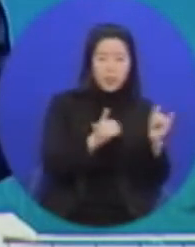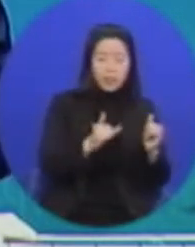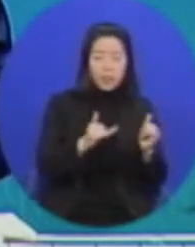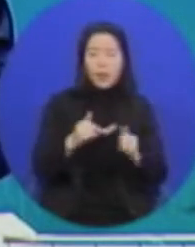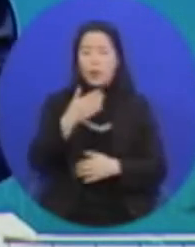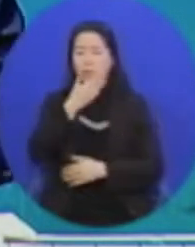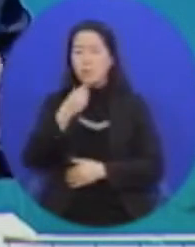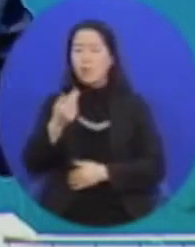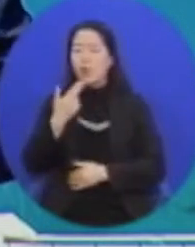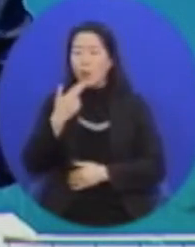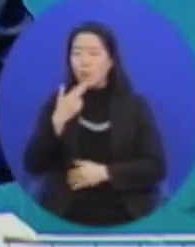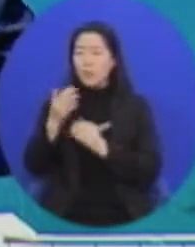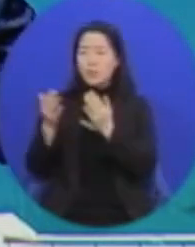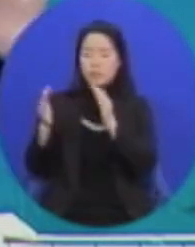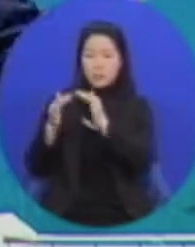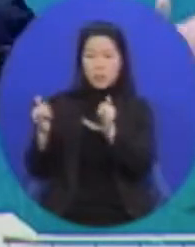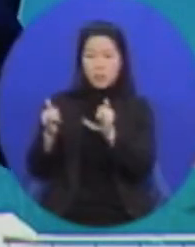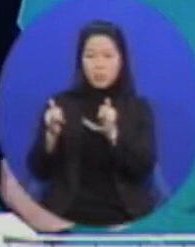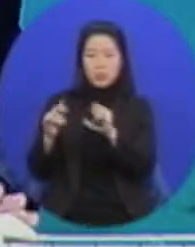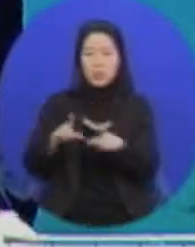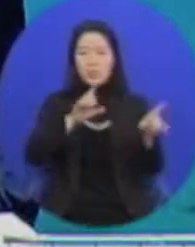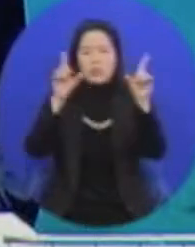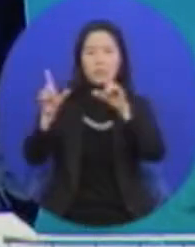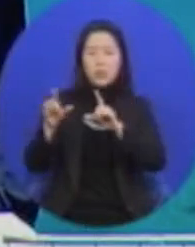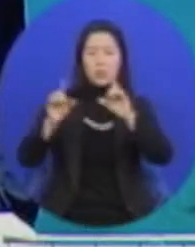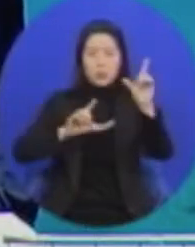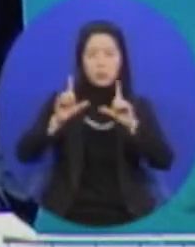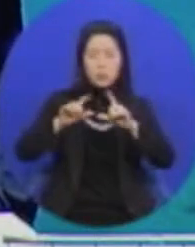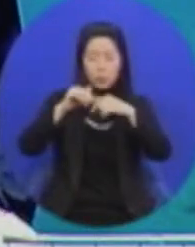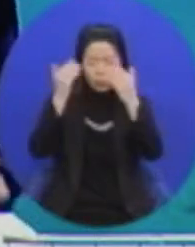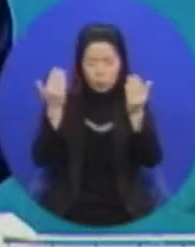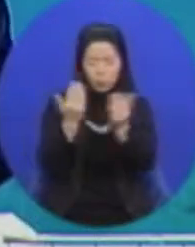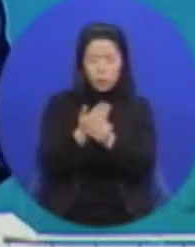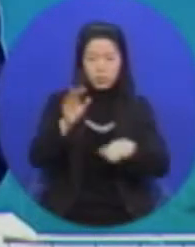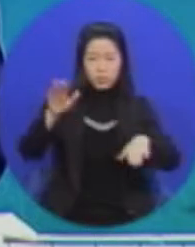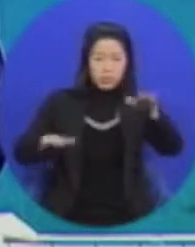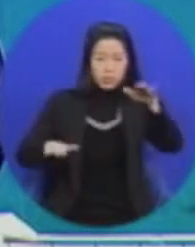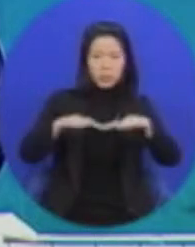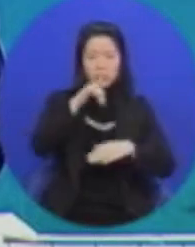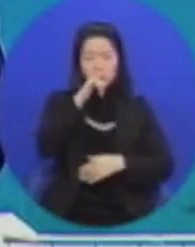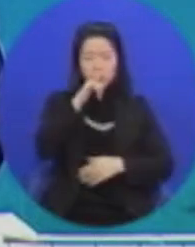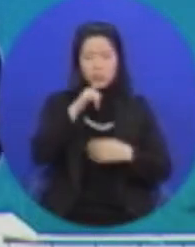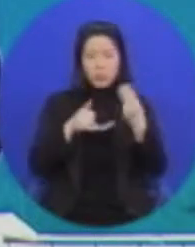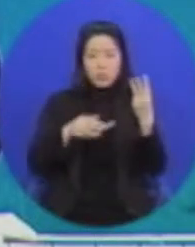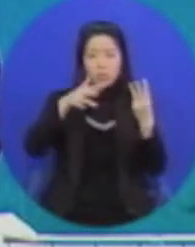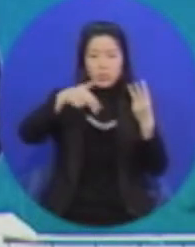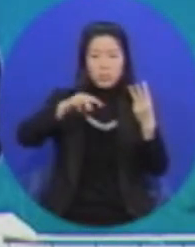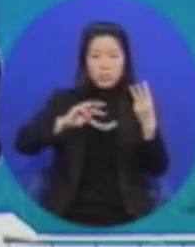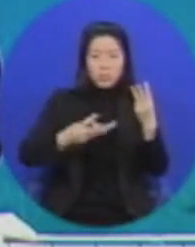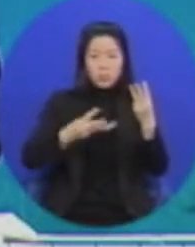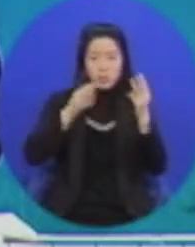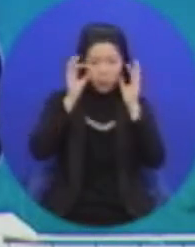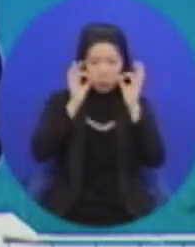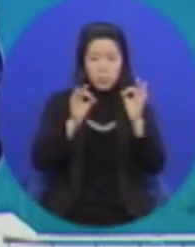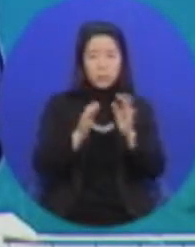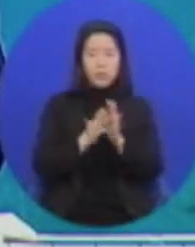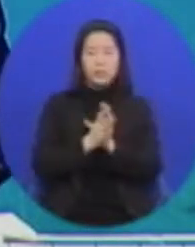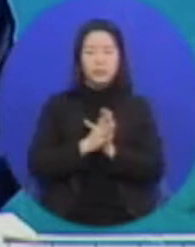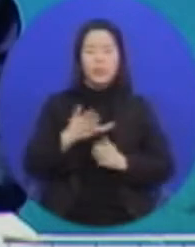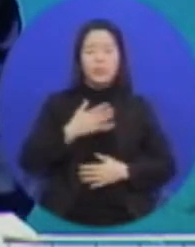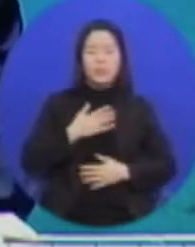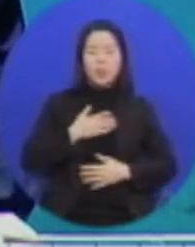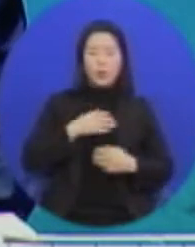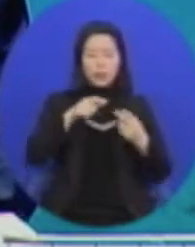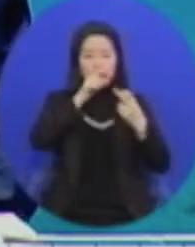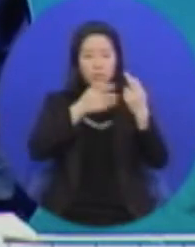고기 없는 사람은 사는 모습이 완전히 차이가 납니다 3절 말씀에 보면 3절의 저는 시냇가에